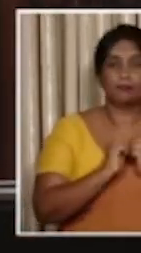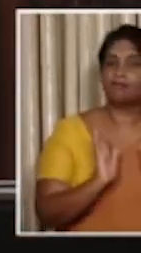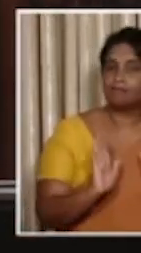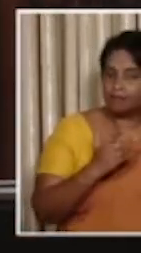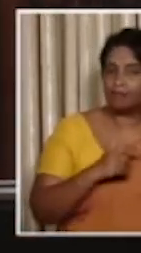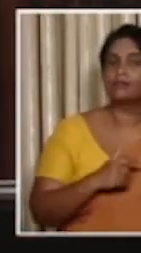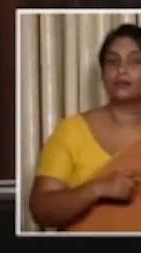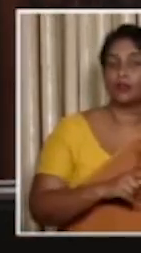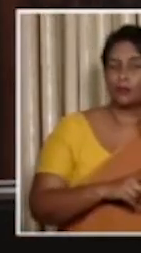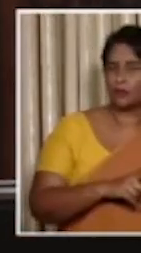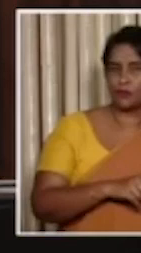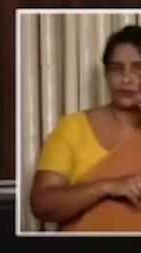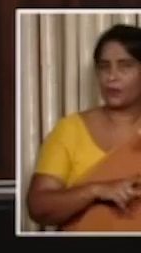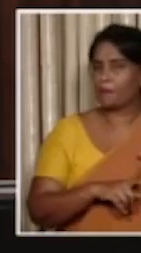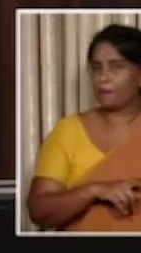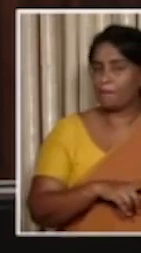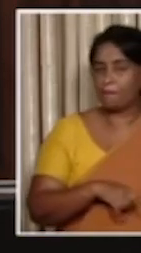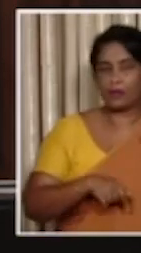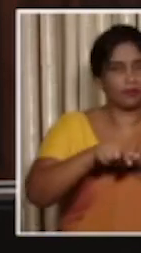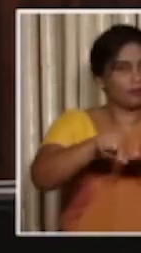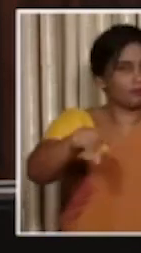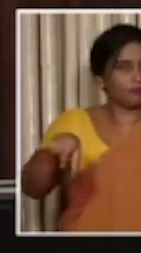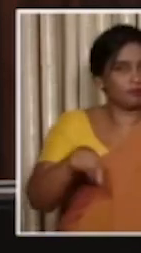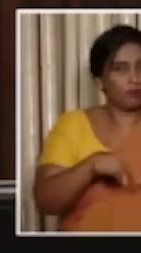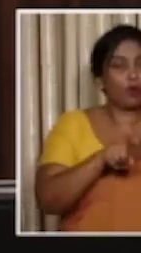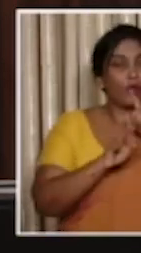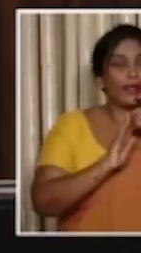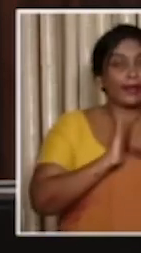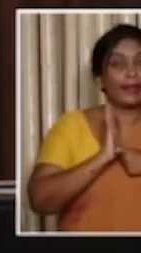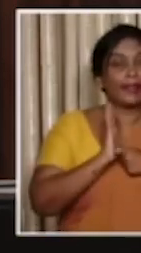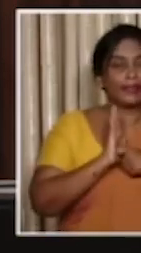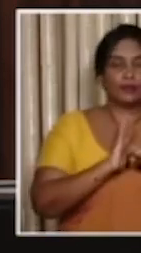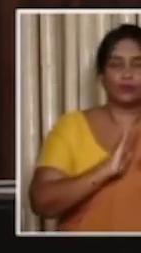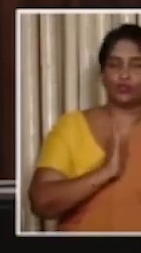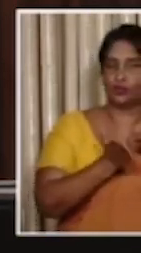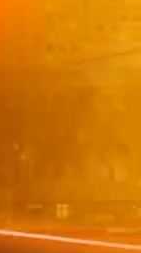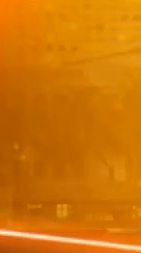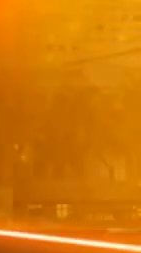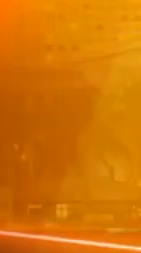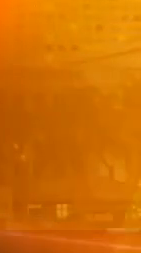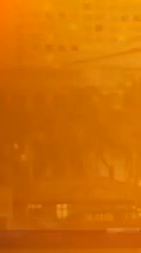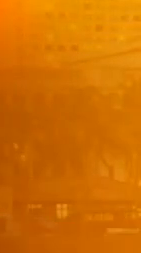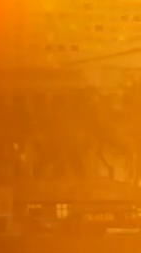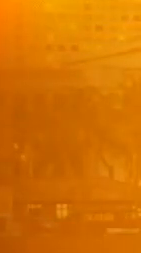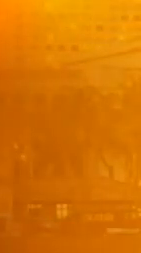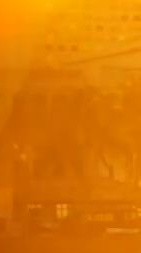නම් ඒ ප්‍රධාන පදනම බවට නීතිය විධානයේ ආධිපත්‍ය සහතික විය යුතුයි.